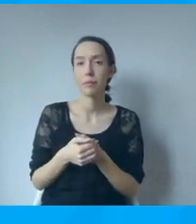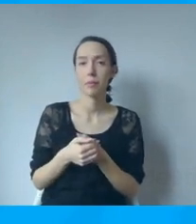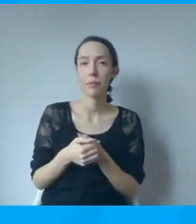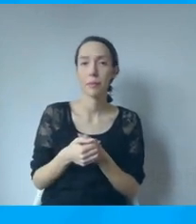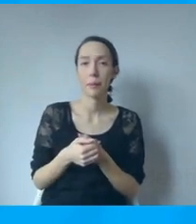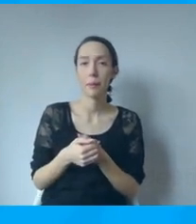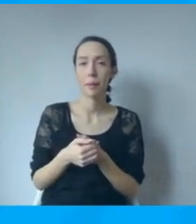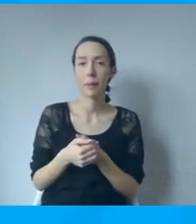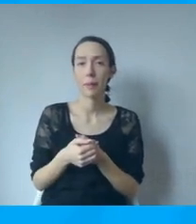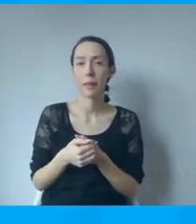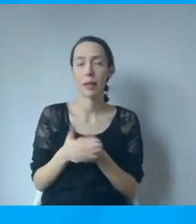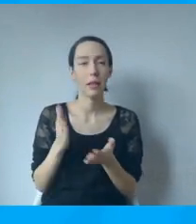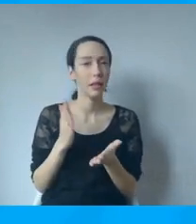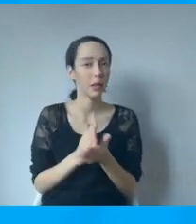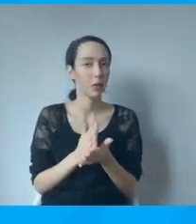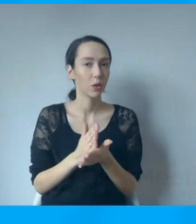To już chyba